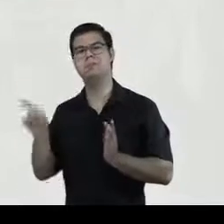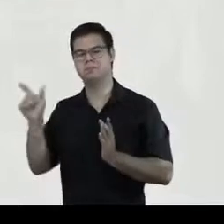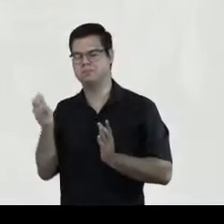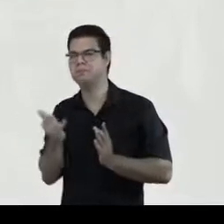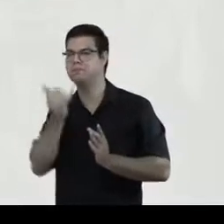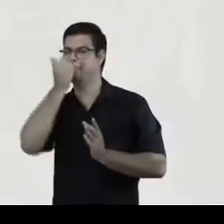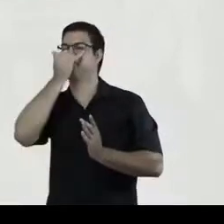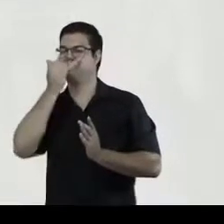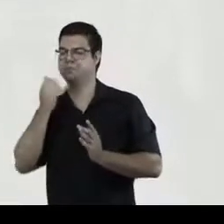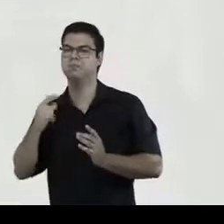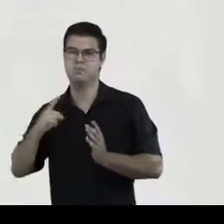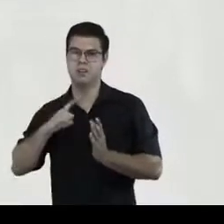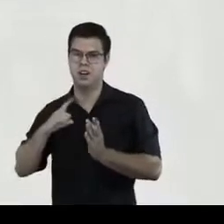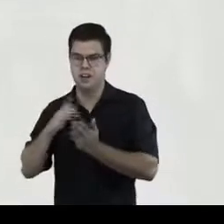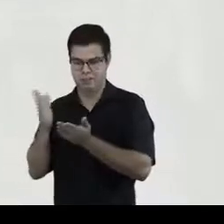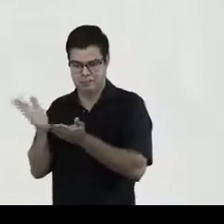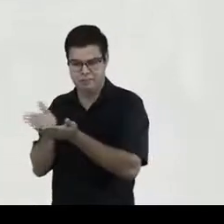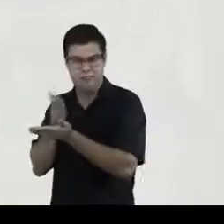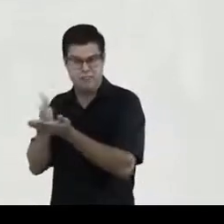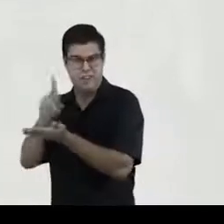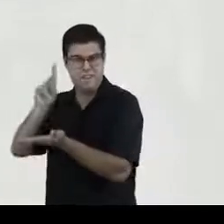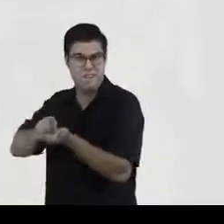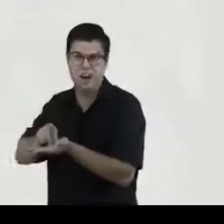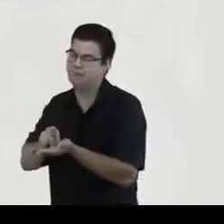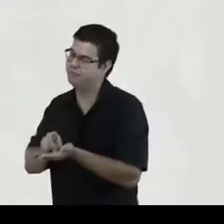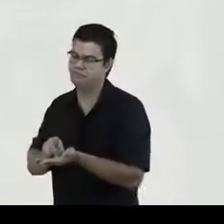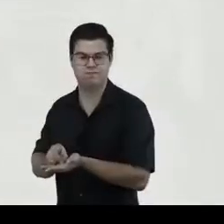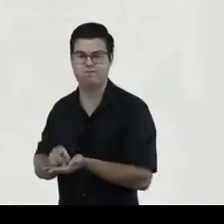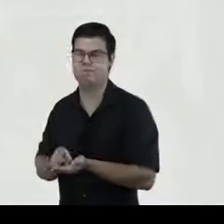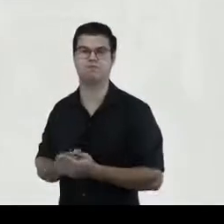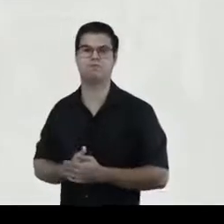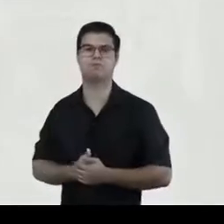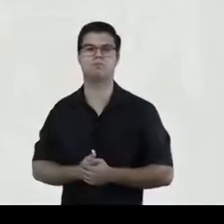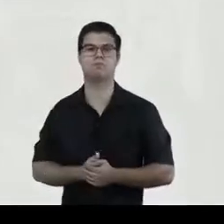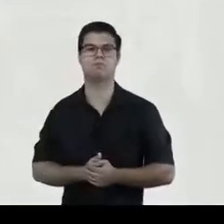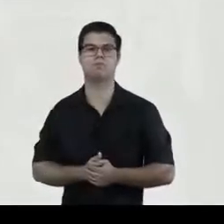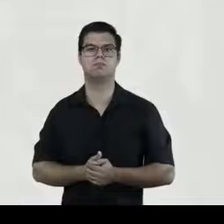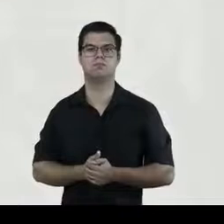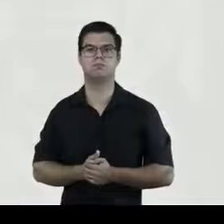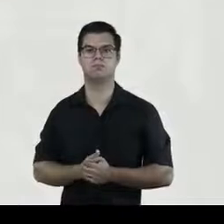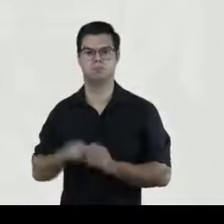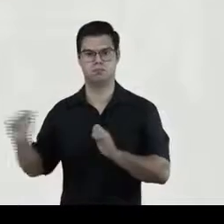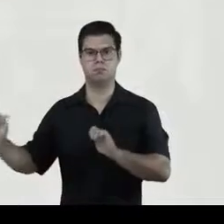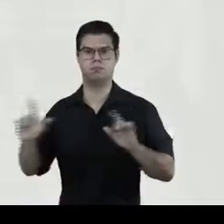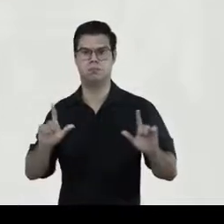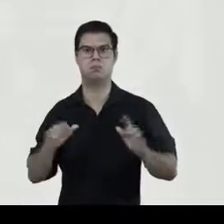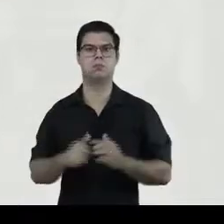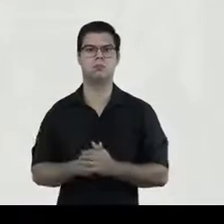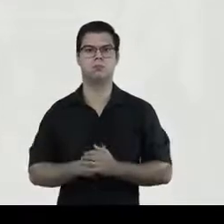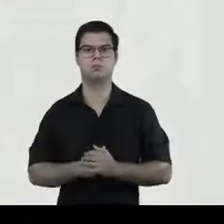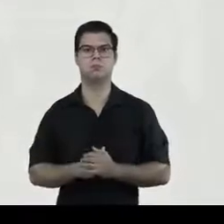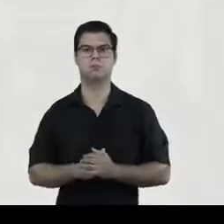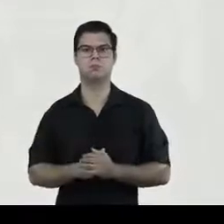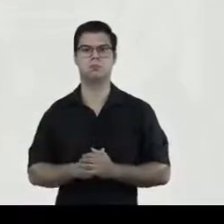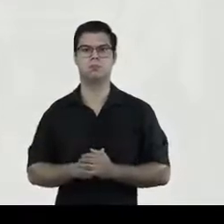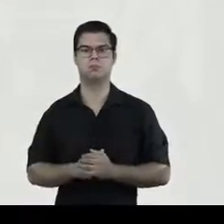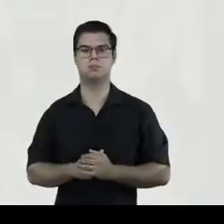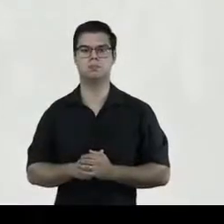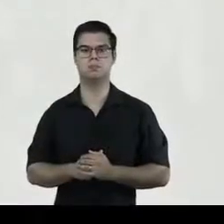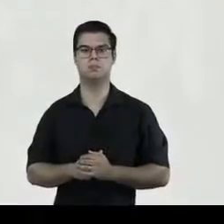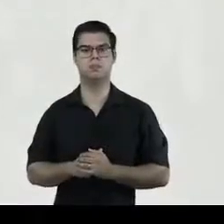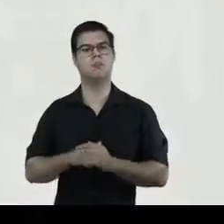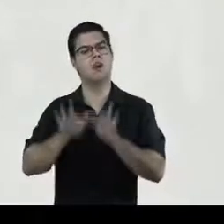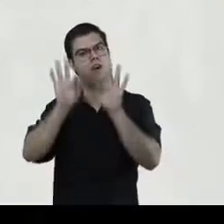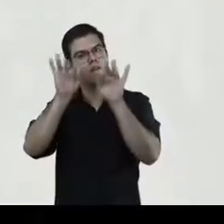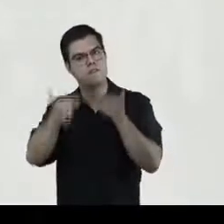authentique. Suivante. Donc, la conclusion, c'est que l'exemplaire de